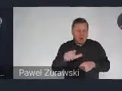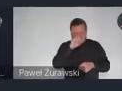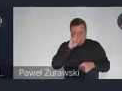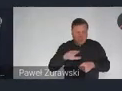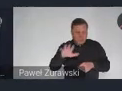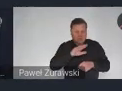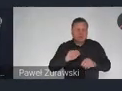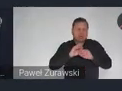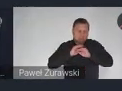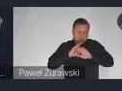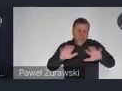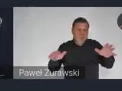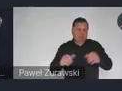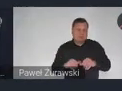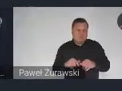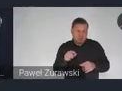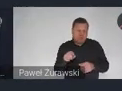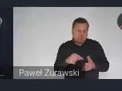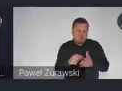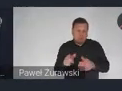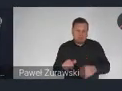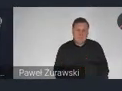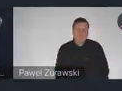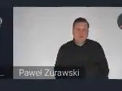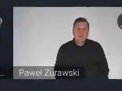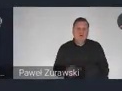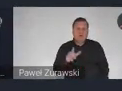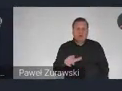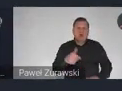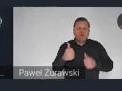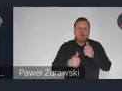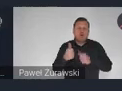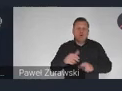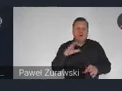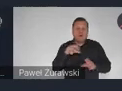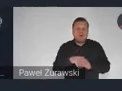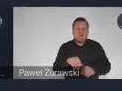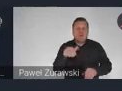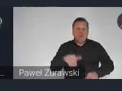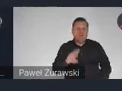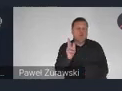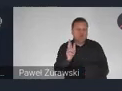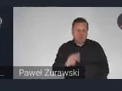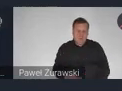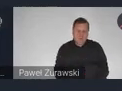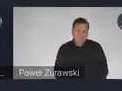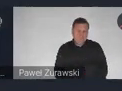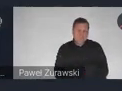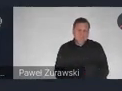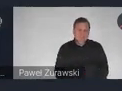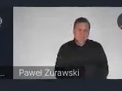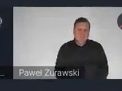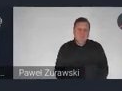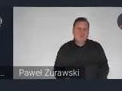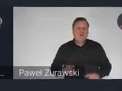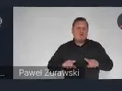jakie podmioty są uprawnione do wzięcia udziału w konkursie są to przede wszystkim